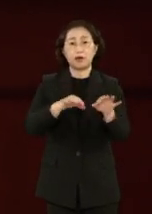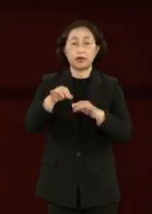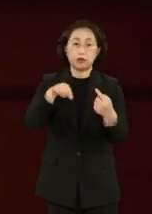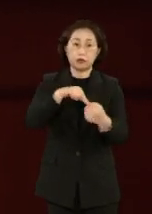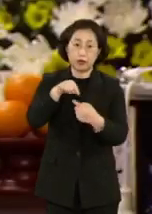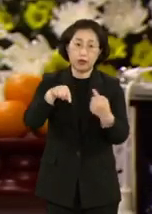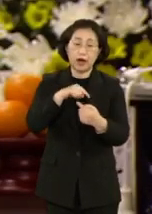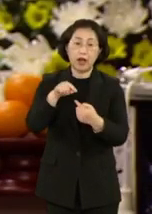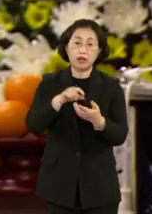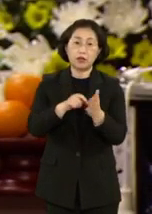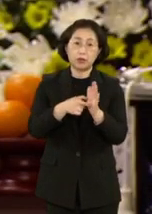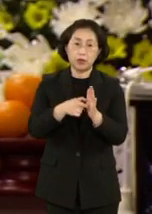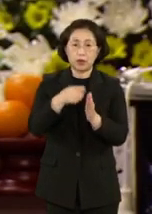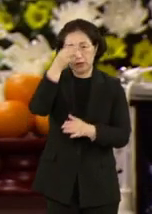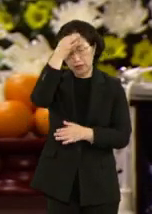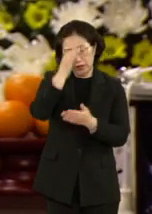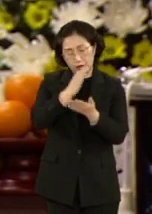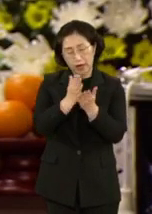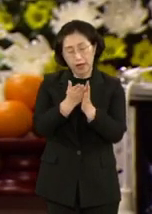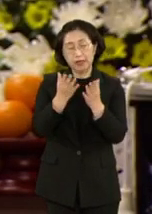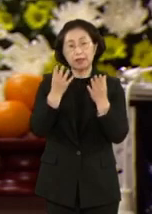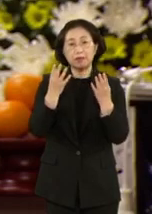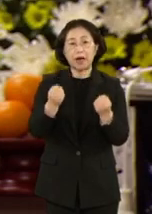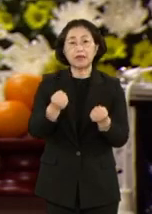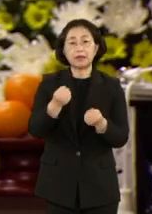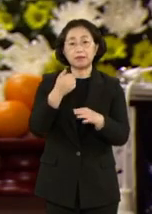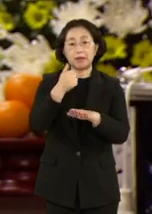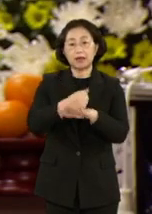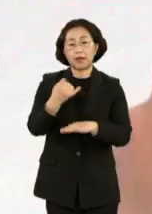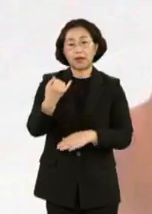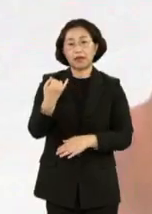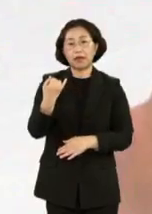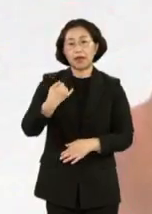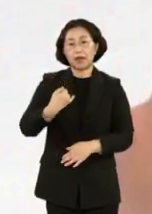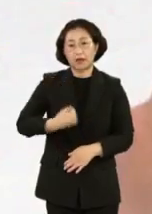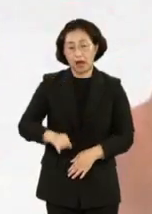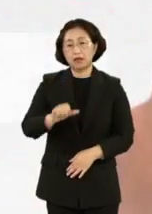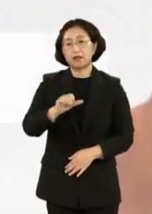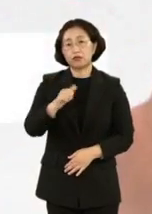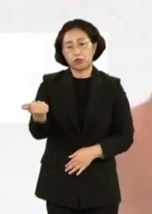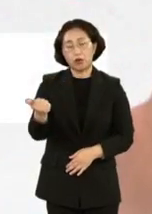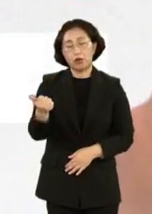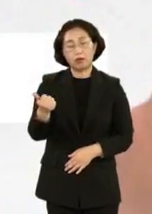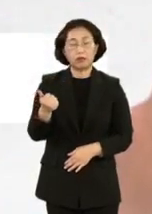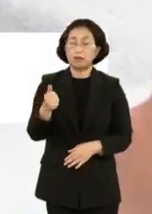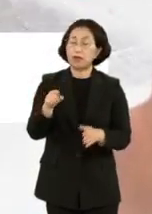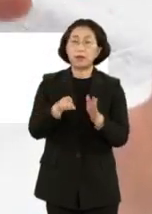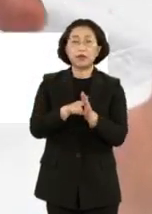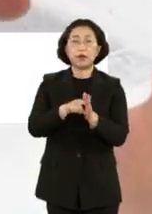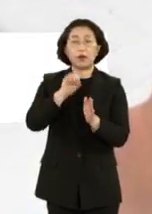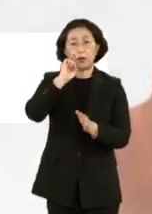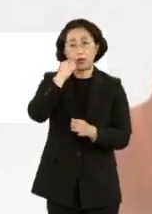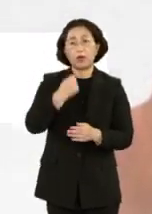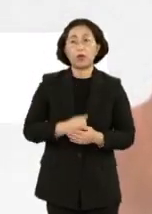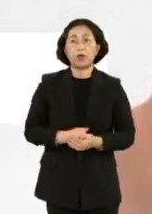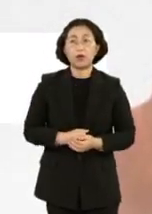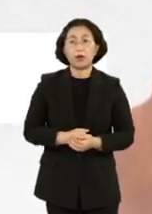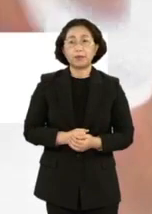많았던 막내딸의 사고 소식이 지금도 믿어지지 않습니다. 하고 싶은 것도 많고, 그림도 그리고,